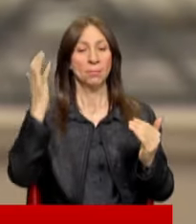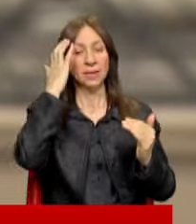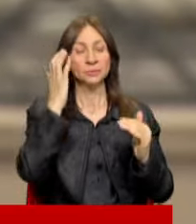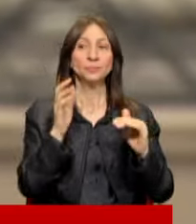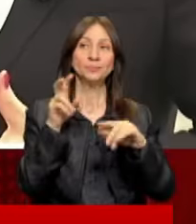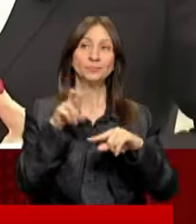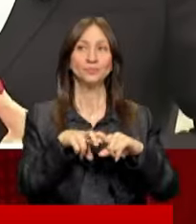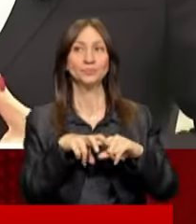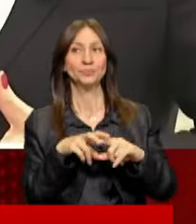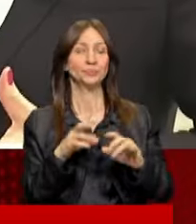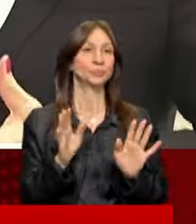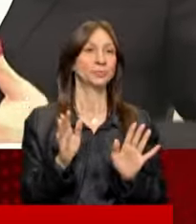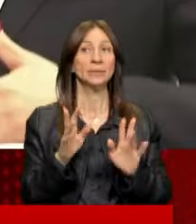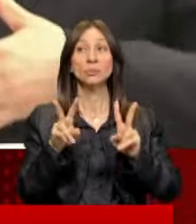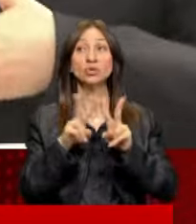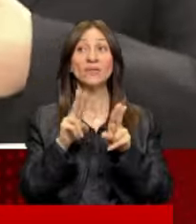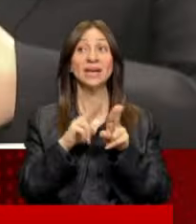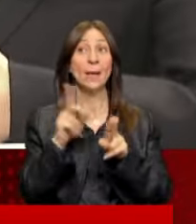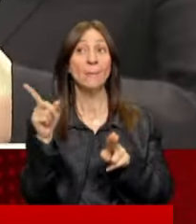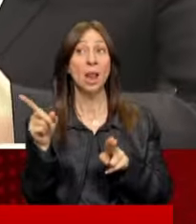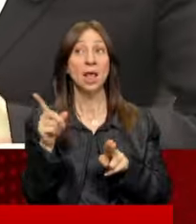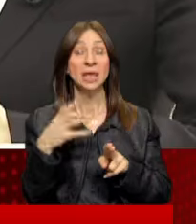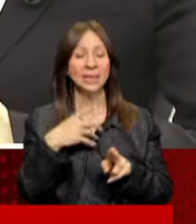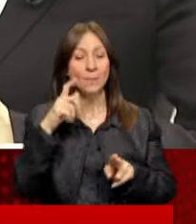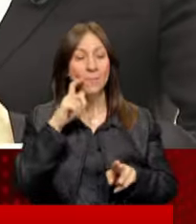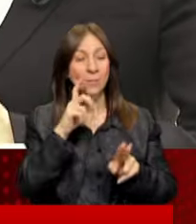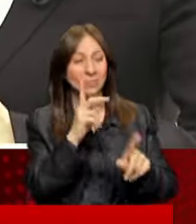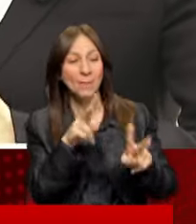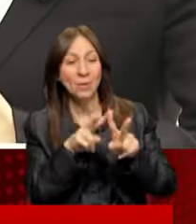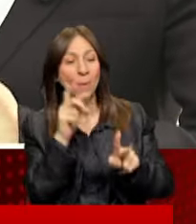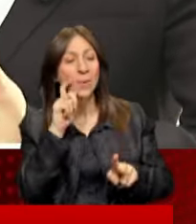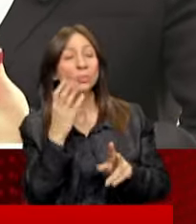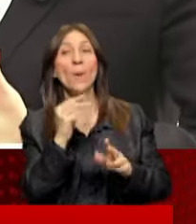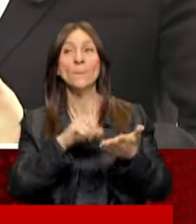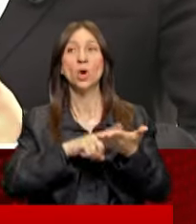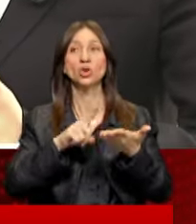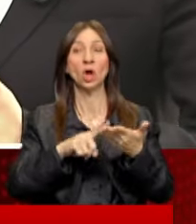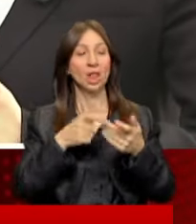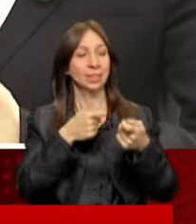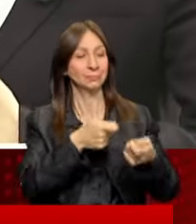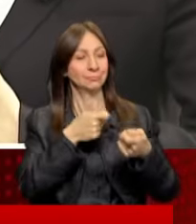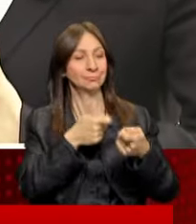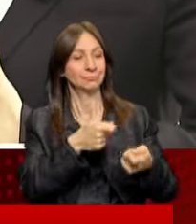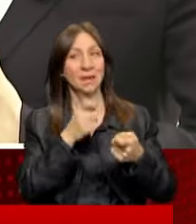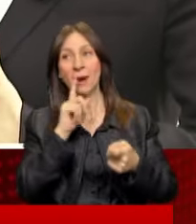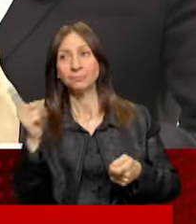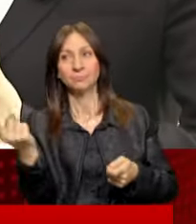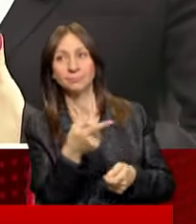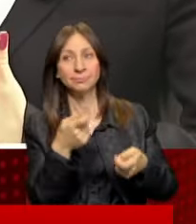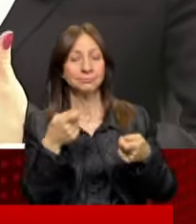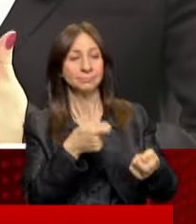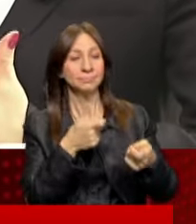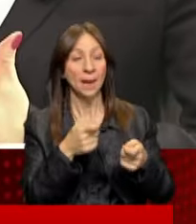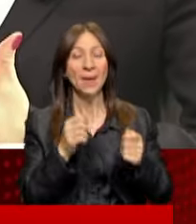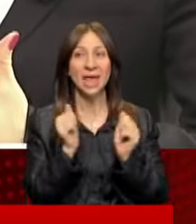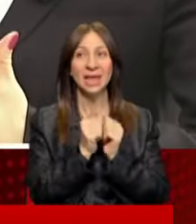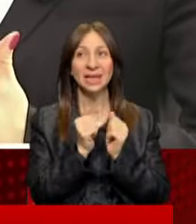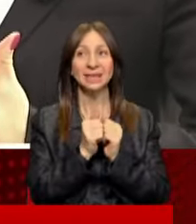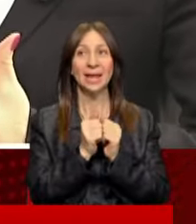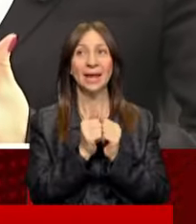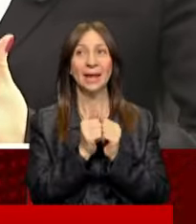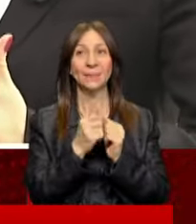yerinde kendisine yer buluyor. Mustafa Kemal kendisi mahcup olmasın diye protokol dersleri aldırıyor. Ama yanında tabii